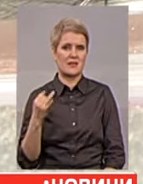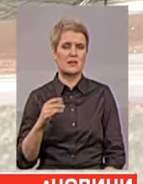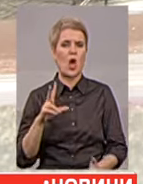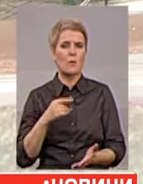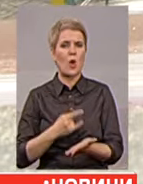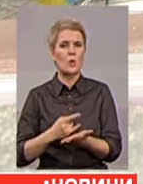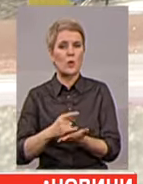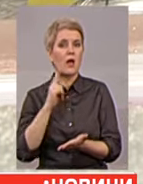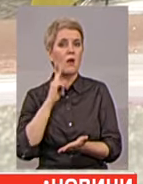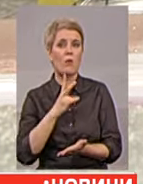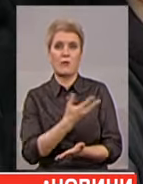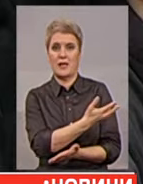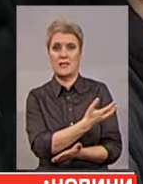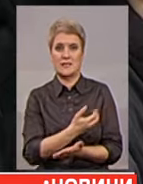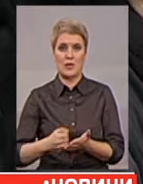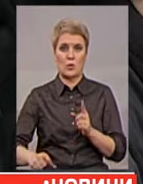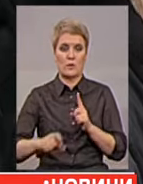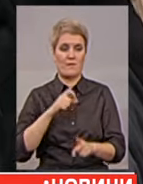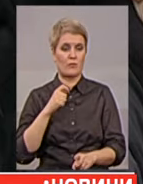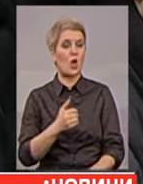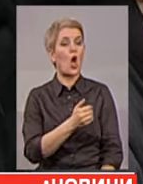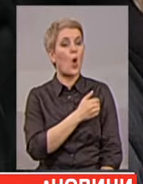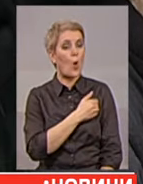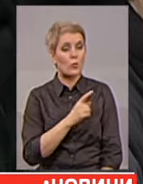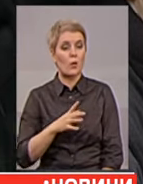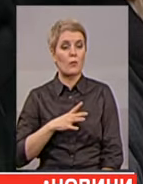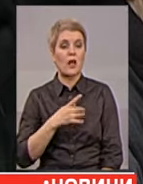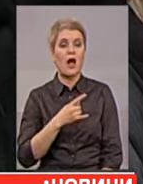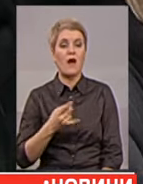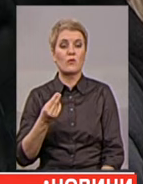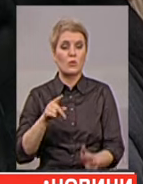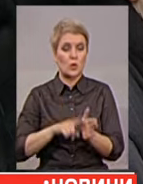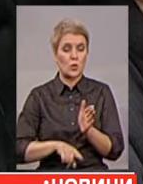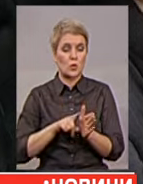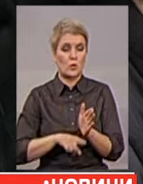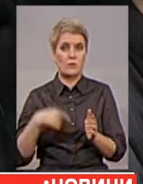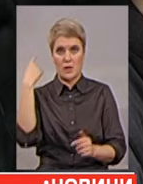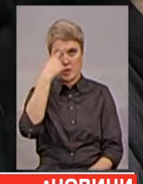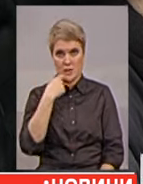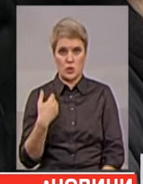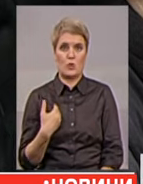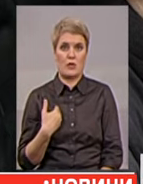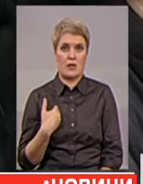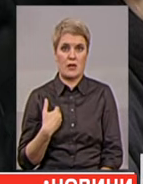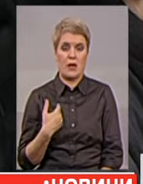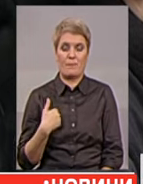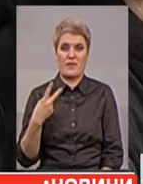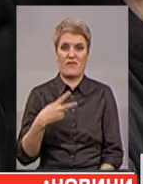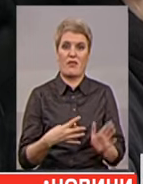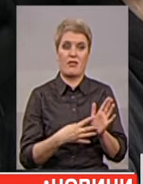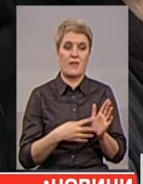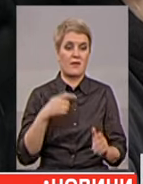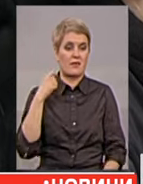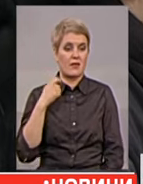відповіді. Хотим, щоб були автомобілі доступні, тому що лично я, допустим, мені 29